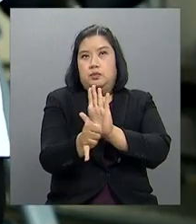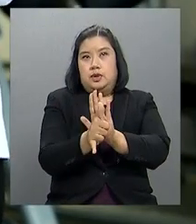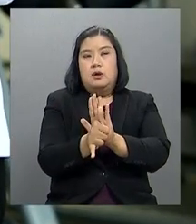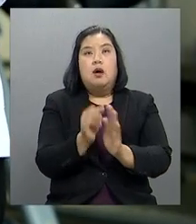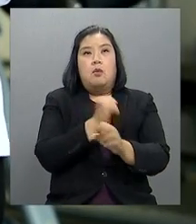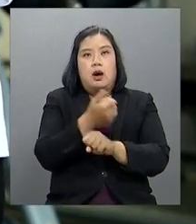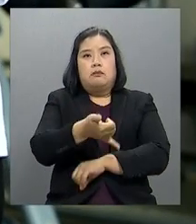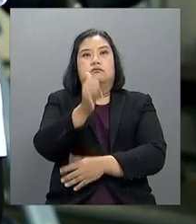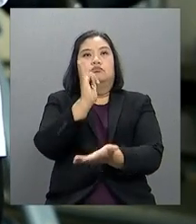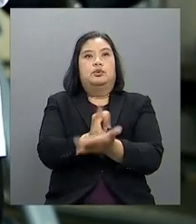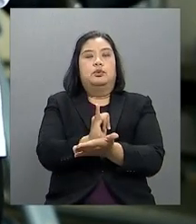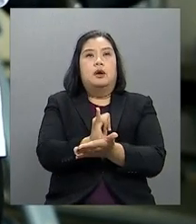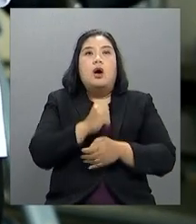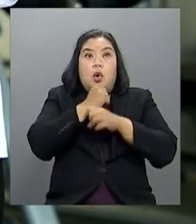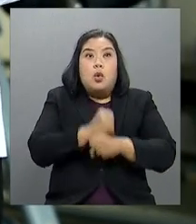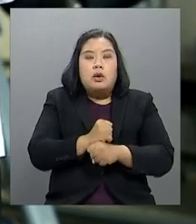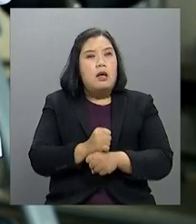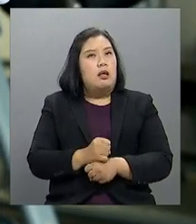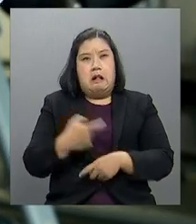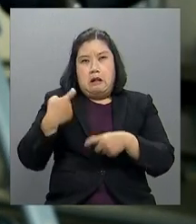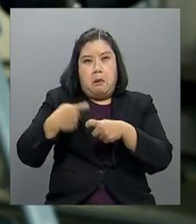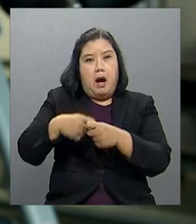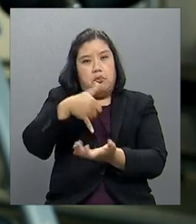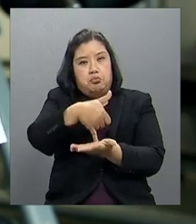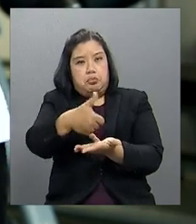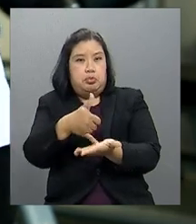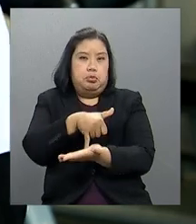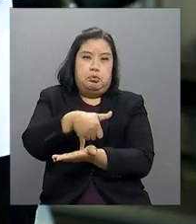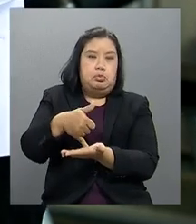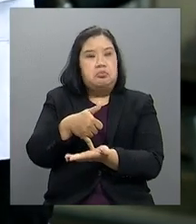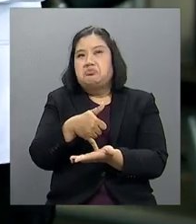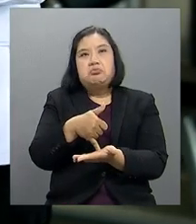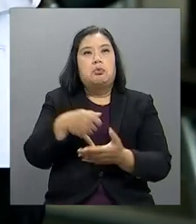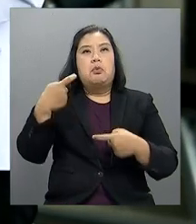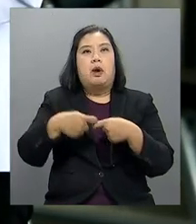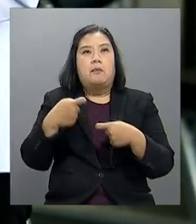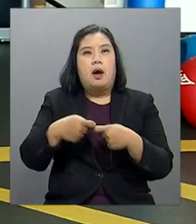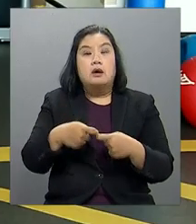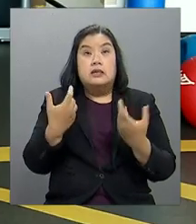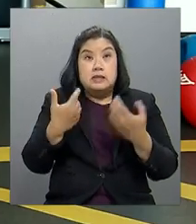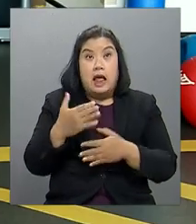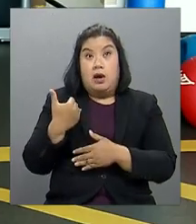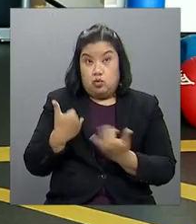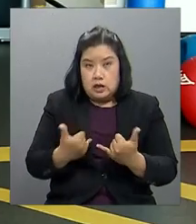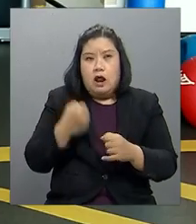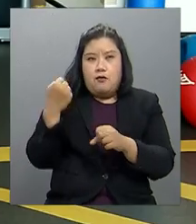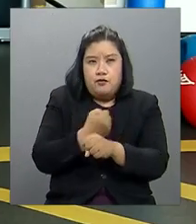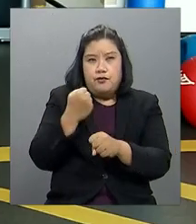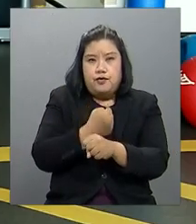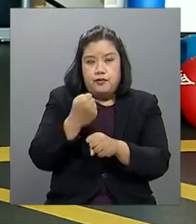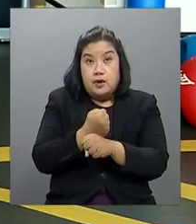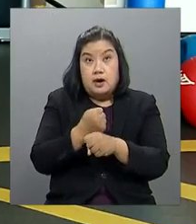าะผู้สูงอายุการทรงตัวจะไม่ค่อยดีแล้วนะคะแล้วก็อย่างที่บอกคือพอเป็นสัปดาห์ที่4ไปแล้วเนี่ยคือ1เดือนไ